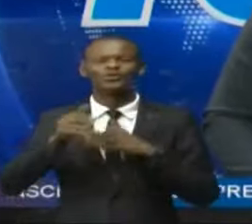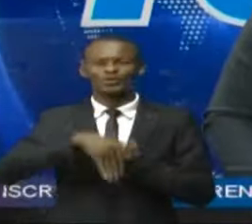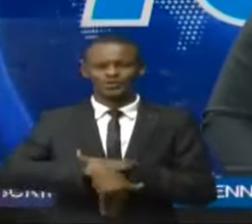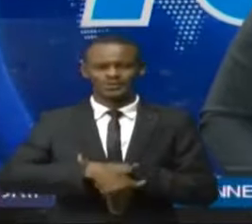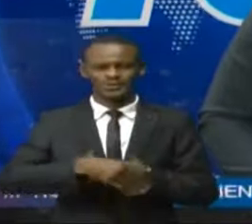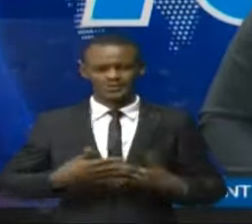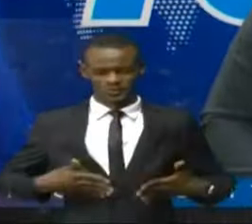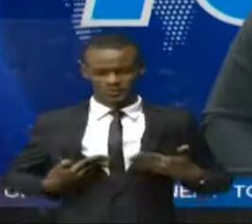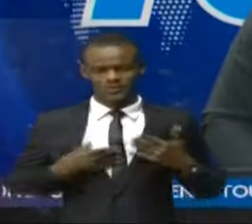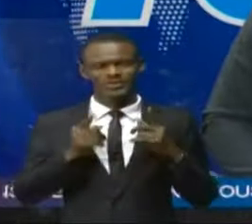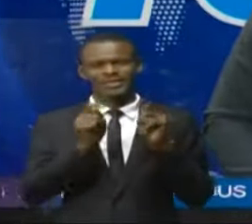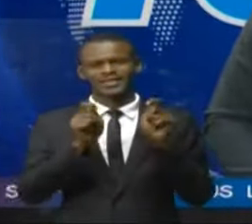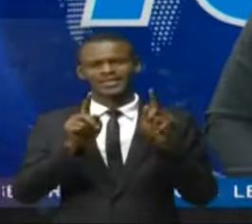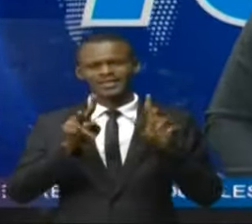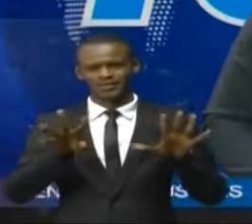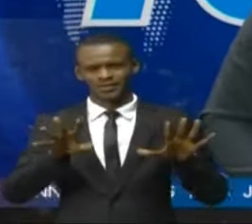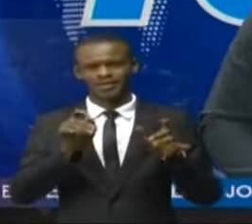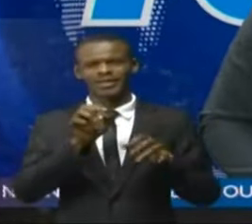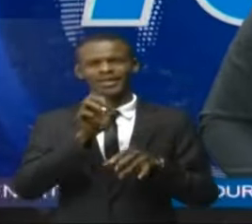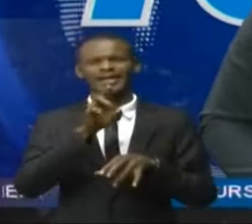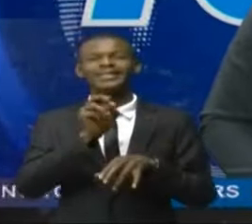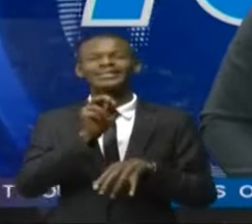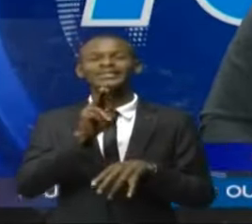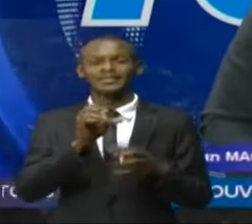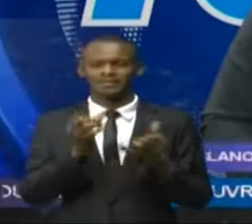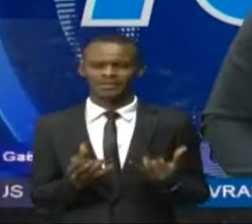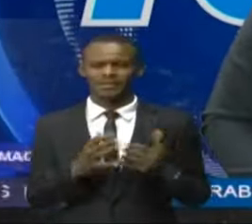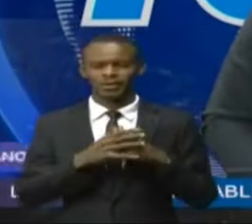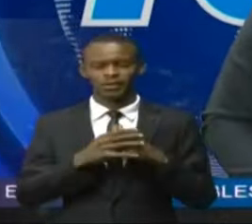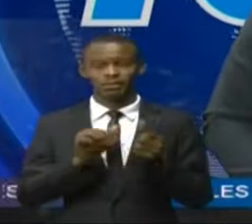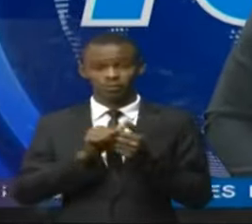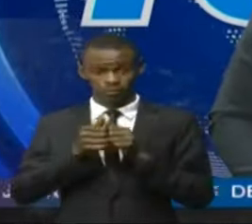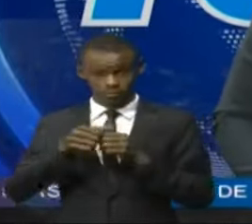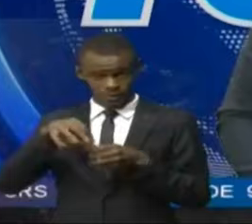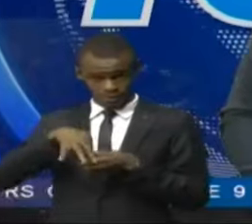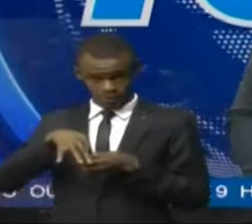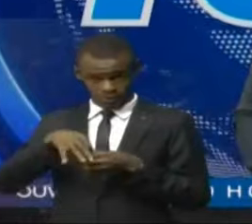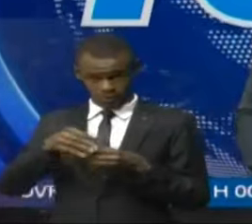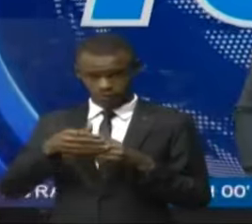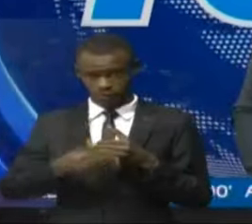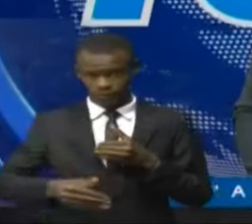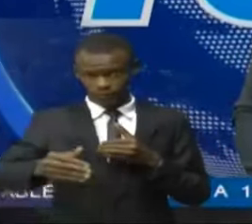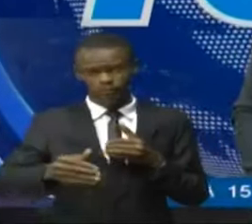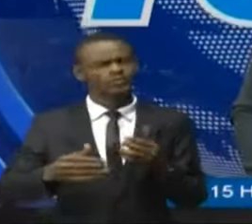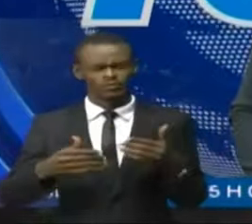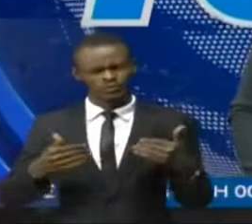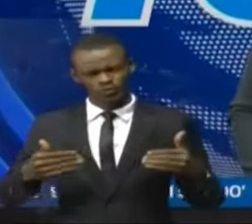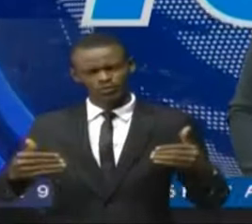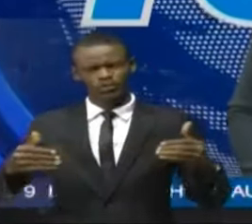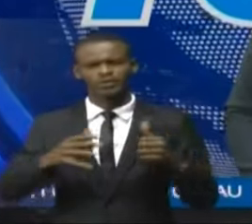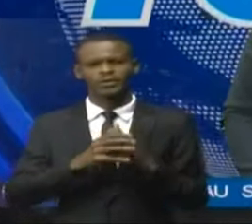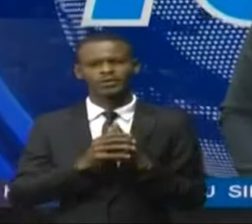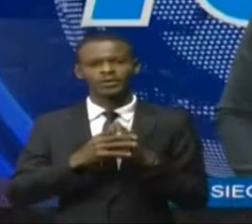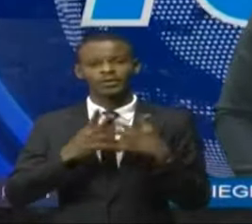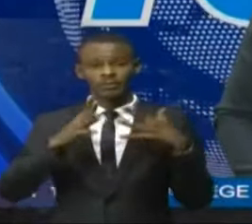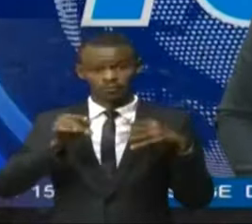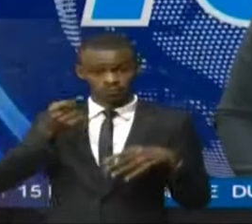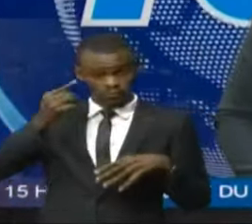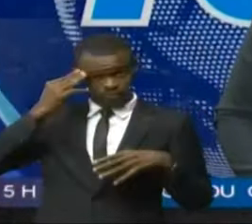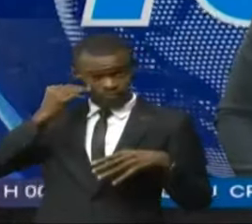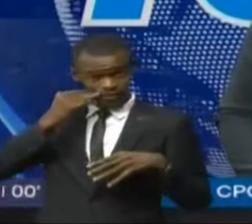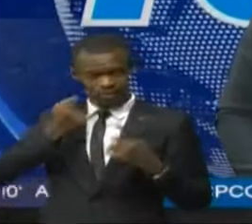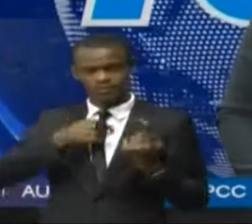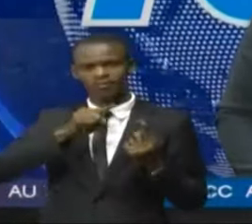Processus électoral en cours au début de ce journal. Lors de son séjour à Issirou, le premier ministre Jean-Michel Samalukonde a eu